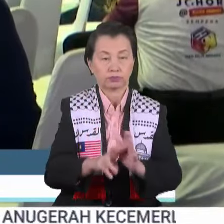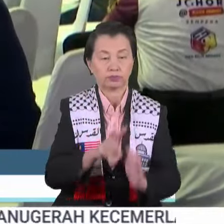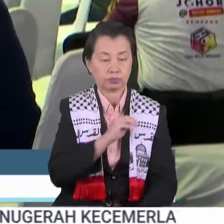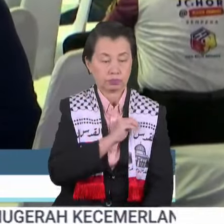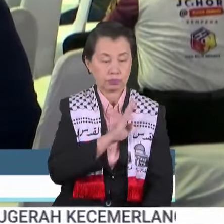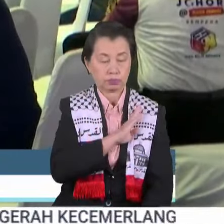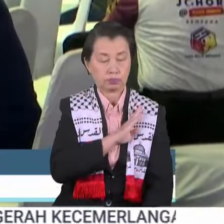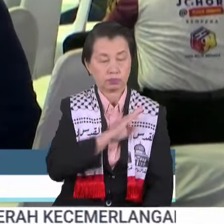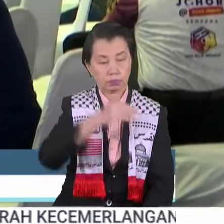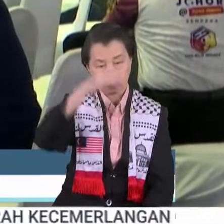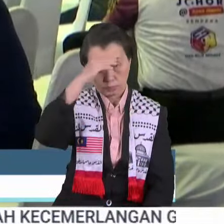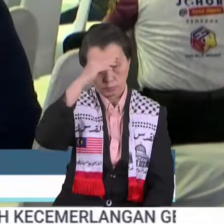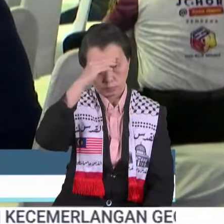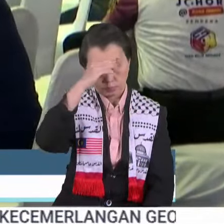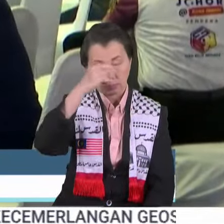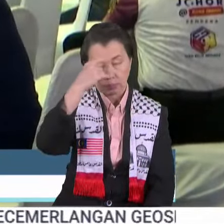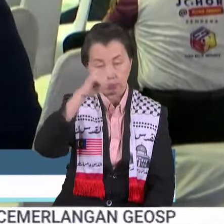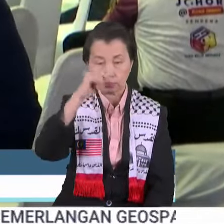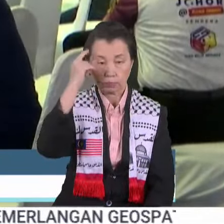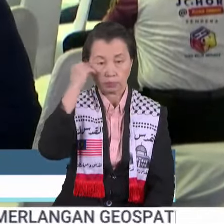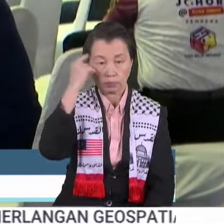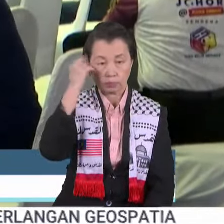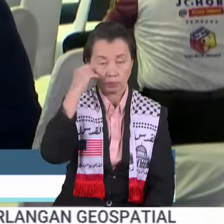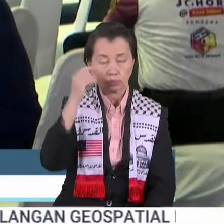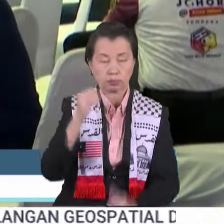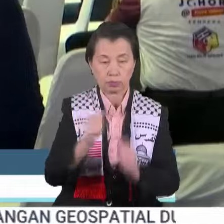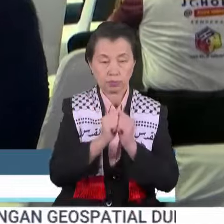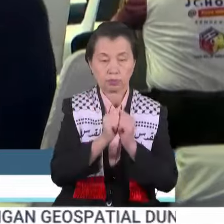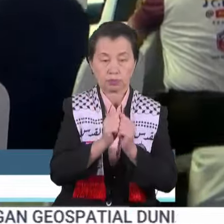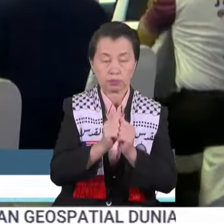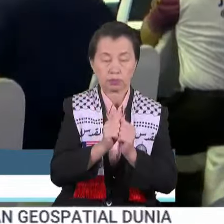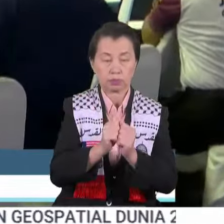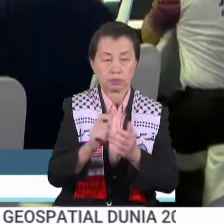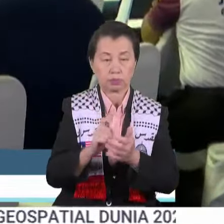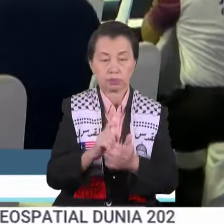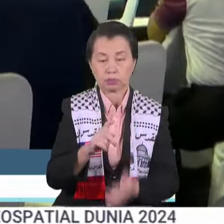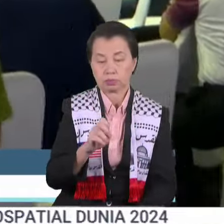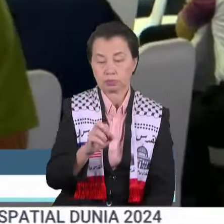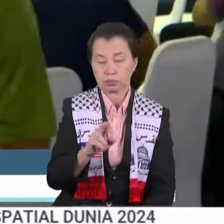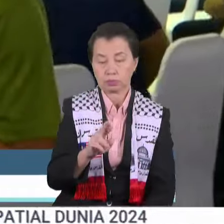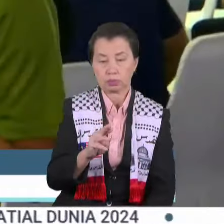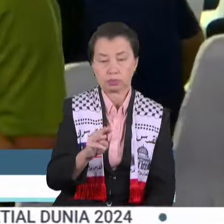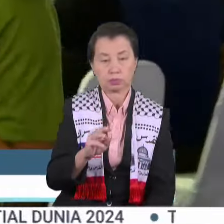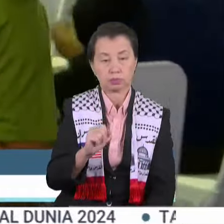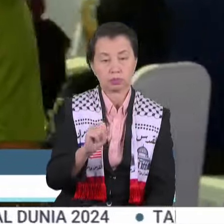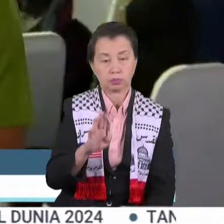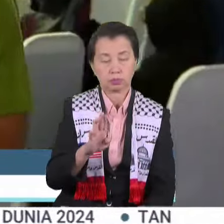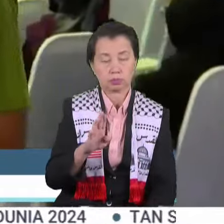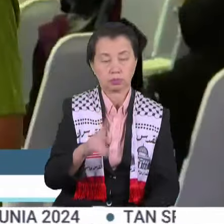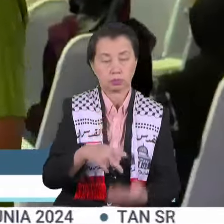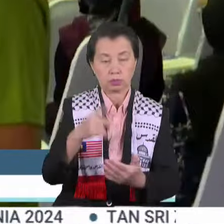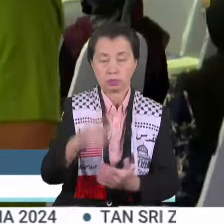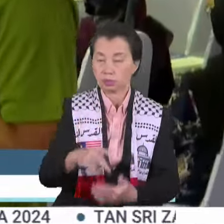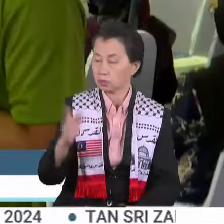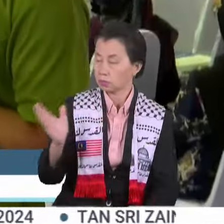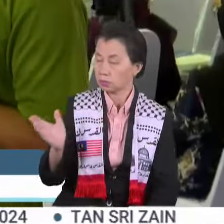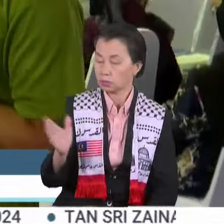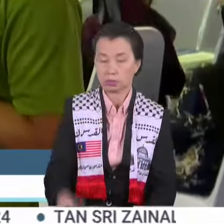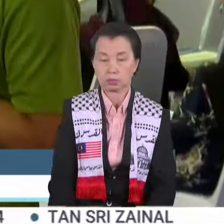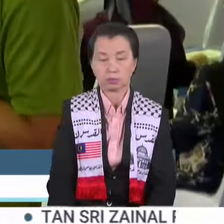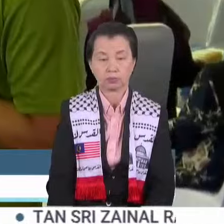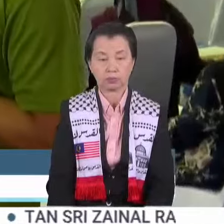Johor. Jadi untuk mengetahui dengan lebih lanjut, kita bersama dengan penerbit program, Amli Ibrahim. Jadi terima kasih Kak Amli.